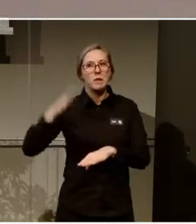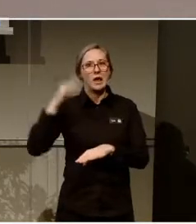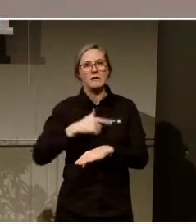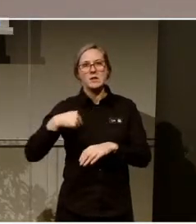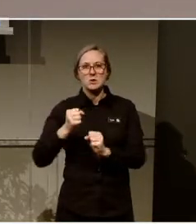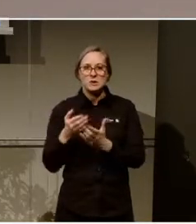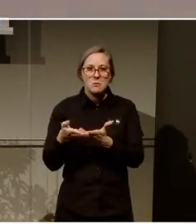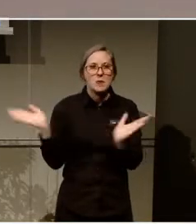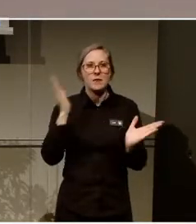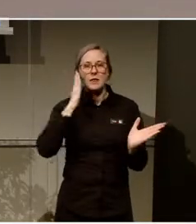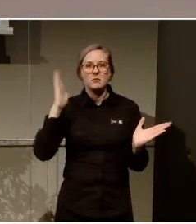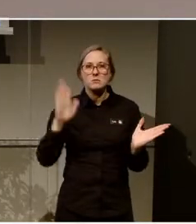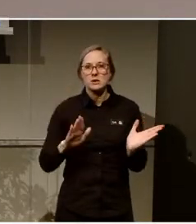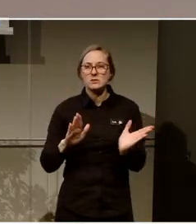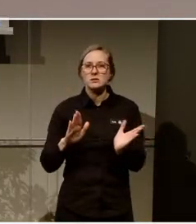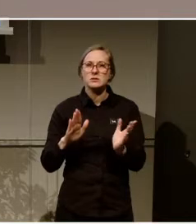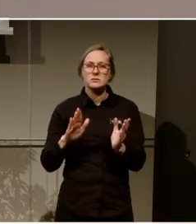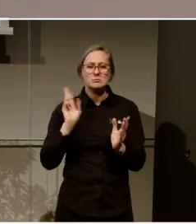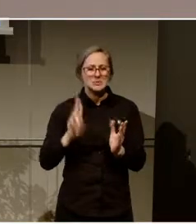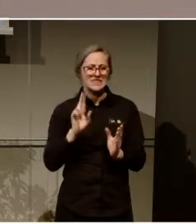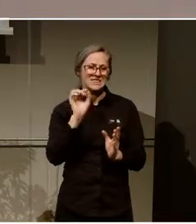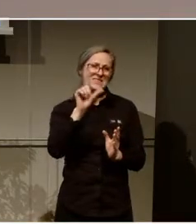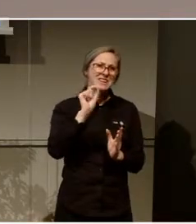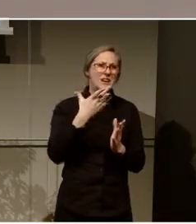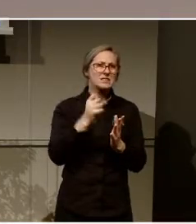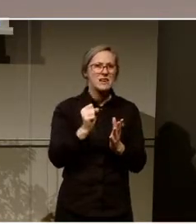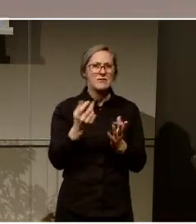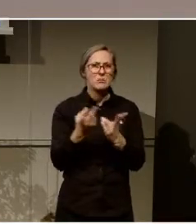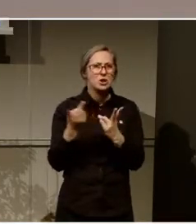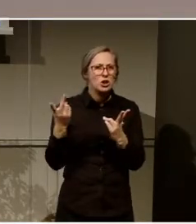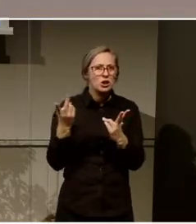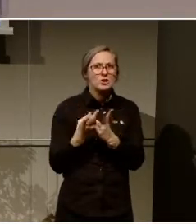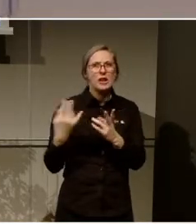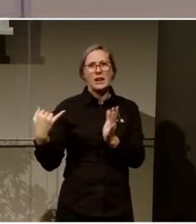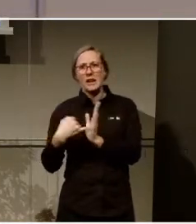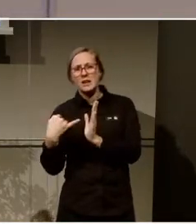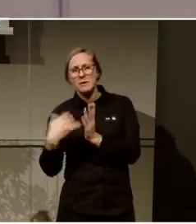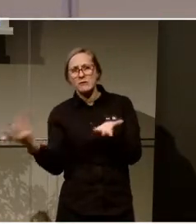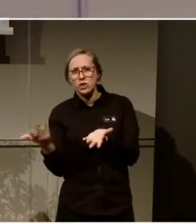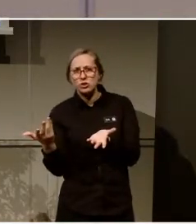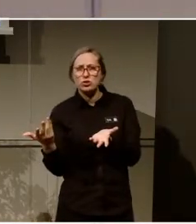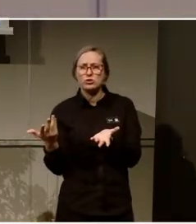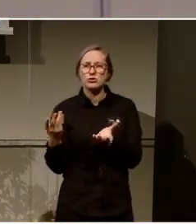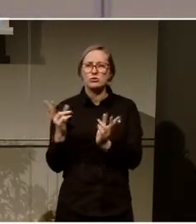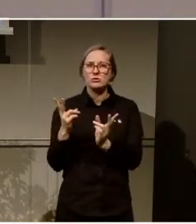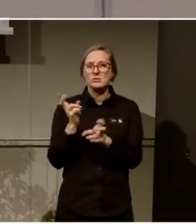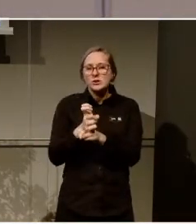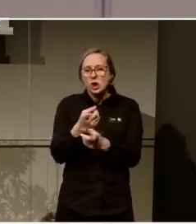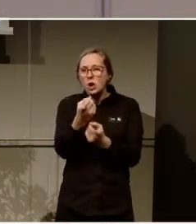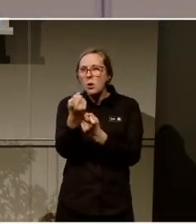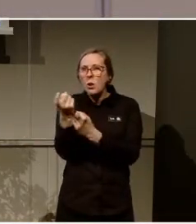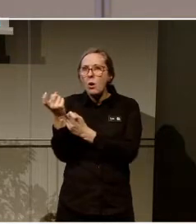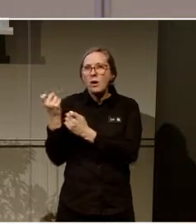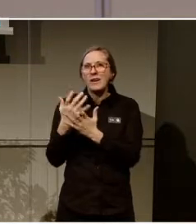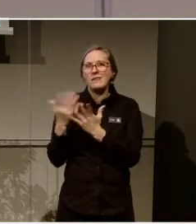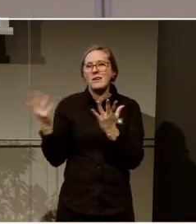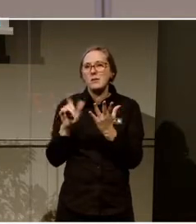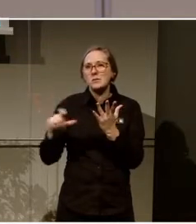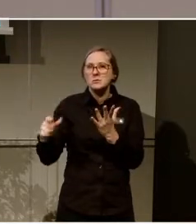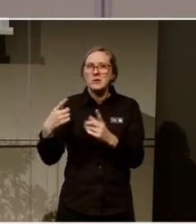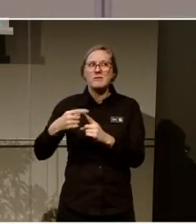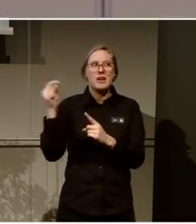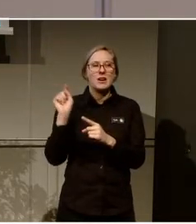bredda bilden. Vad handlar digitalisering om? Vad innebär det? Och locka fler att